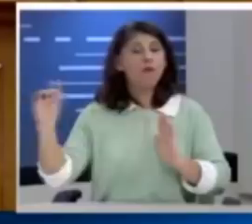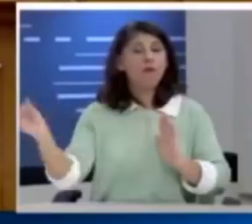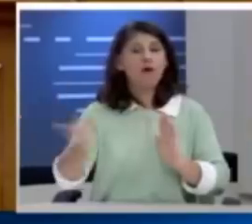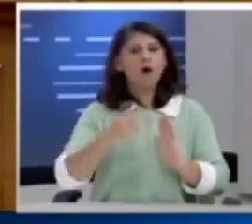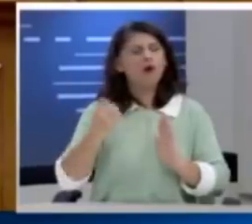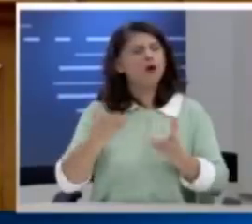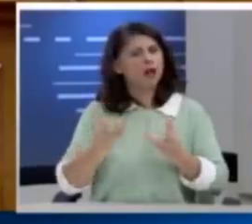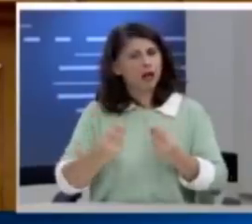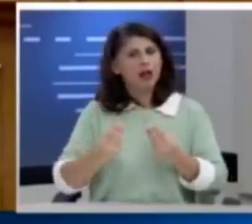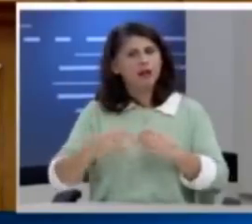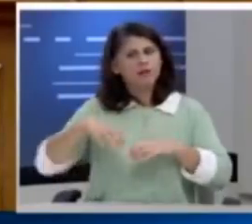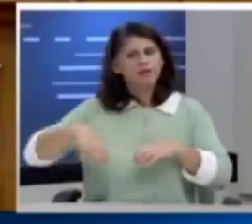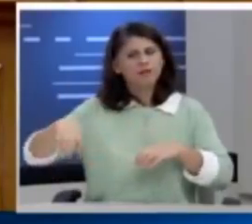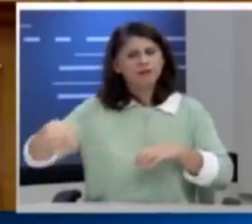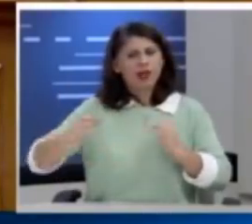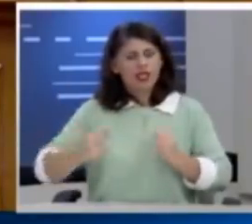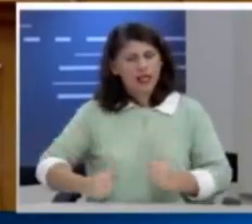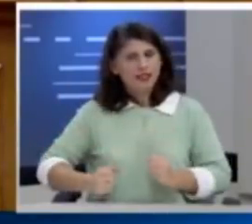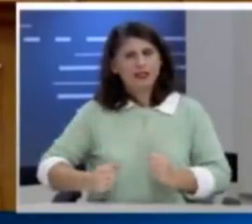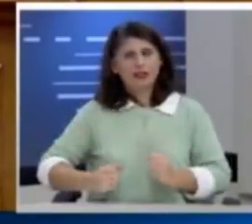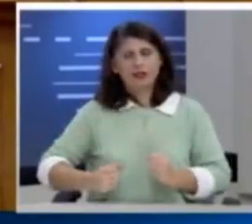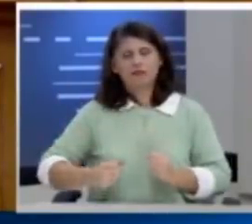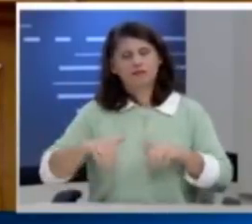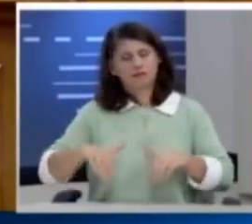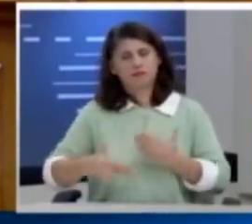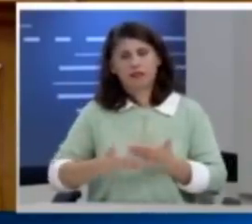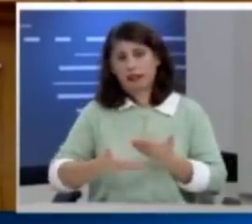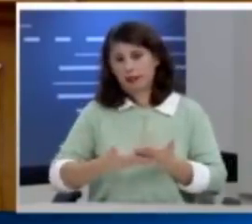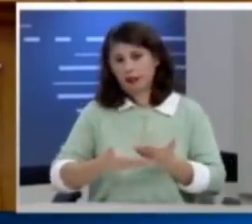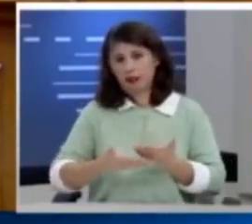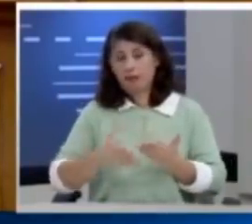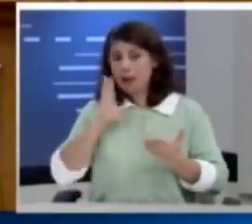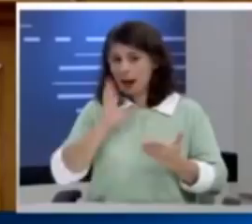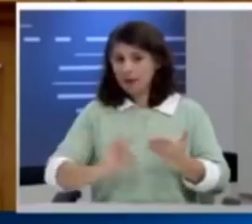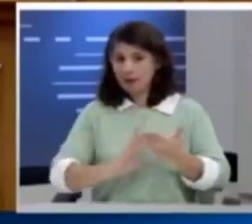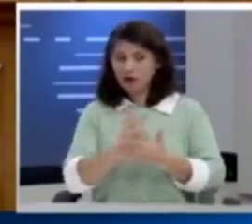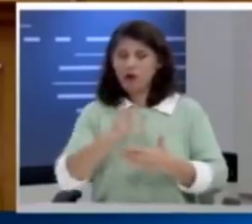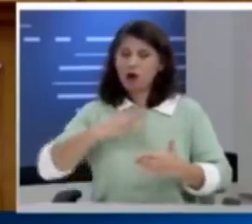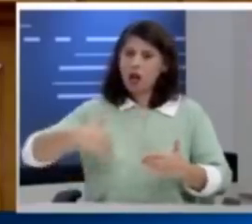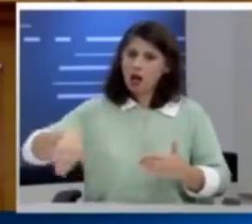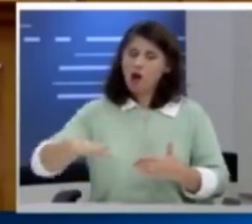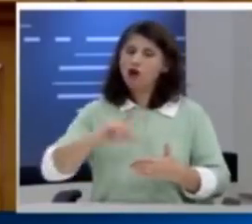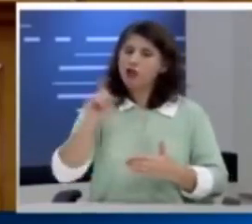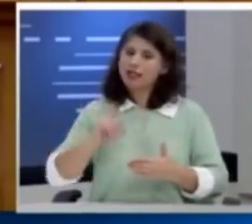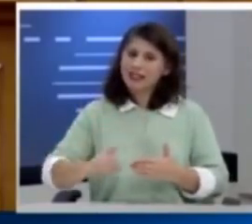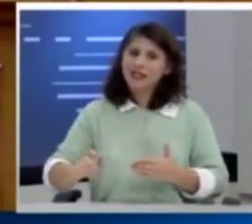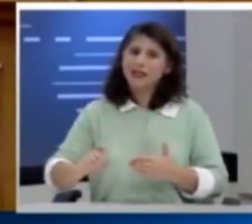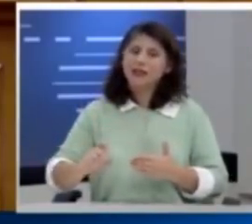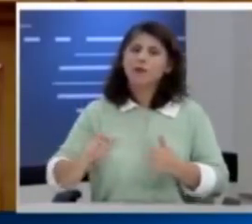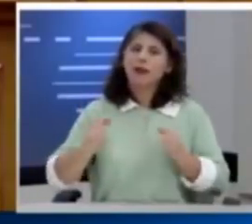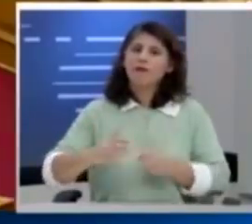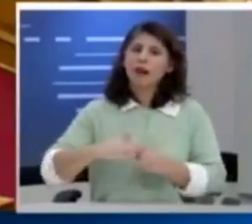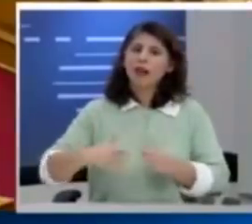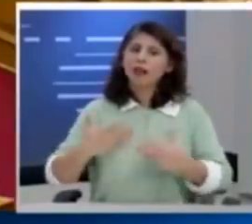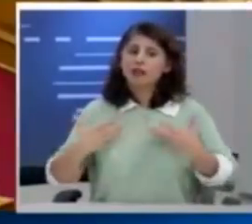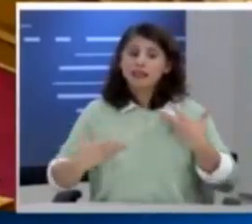από διάφορα πόστα εδώ μέσα υπηρετείτε. Πραγματική πρόοδος είναι ο λαός να ζει με βάση τις